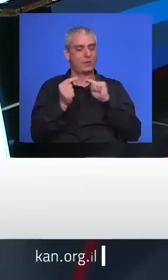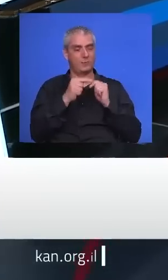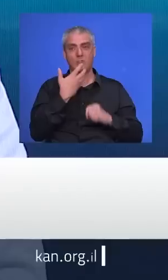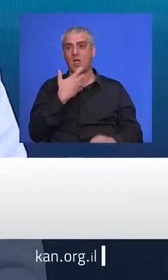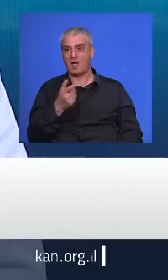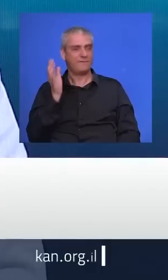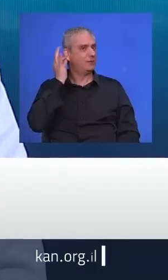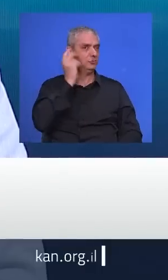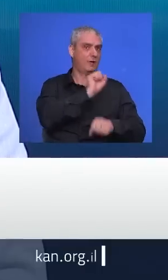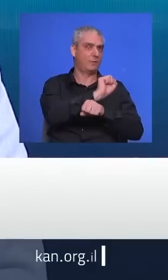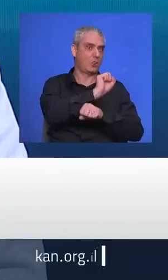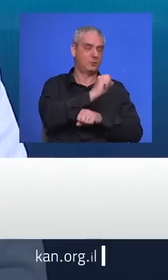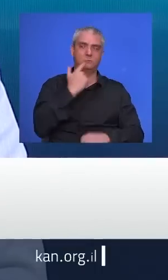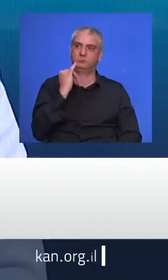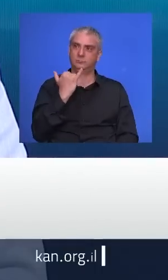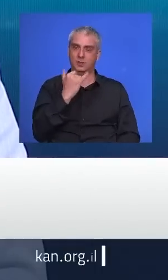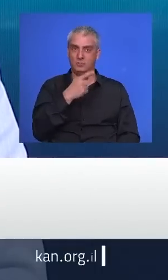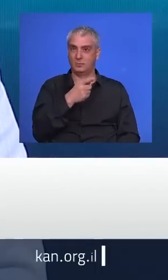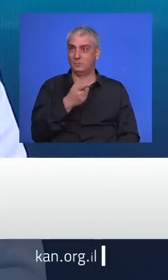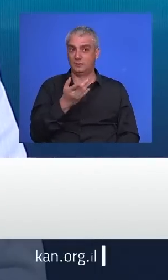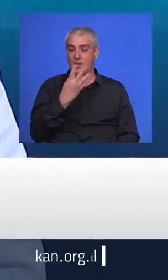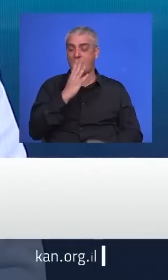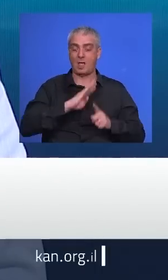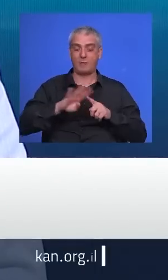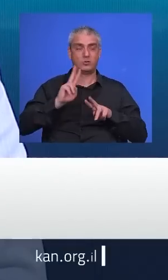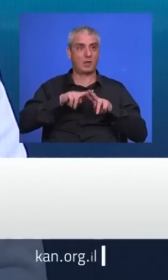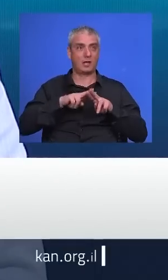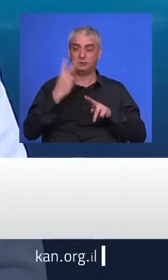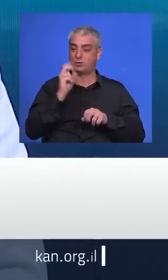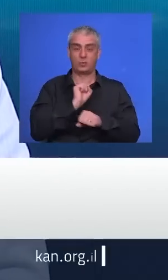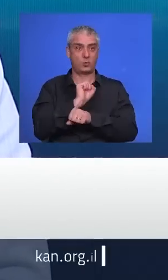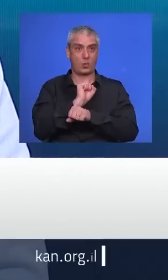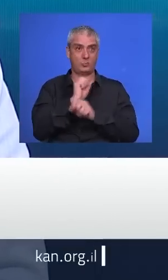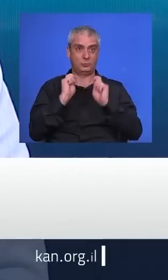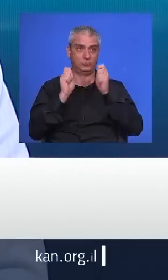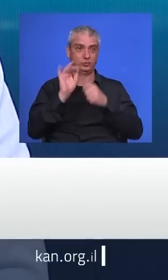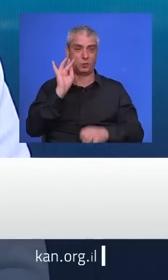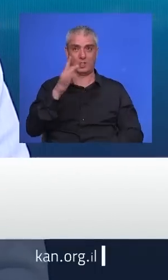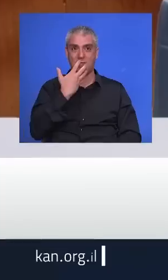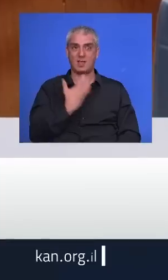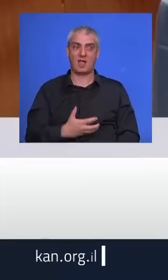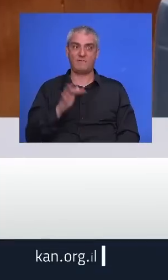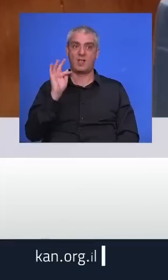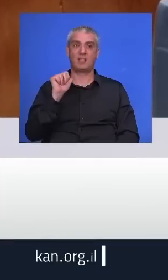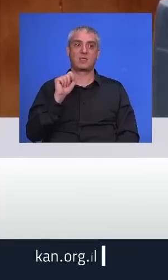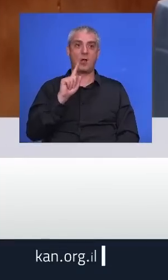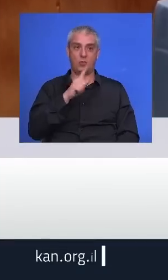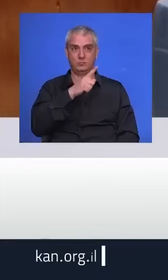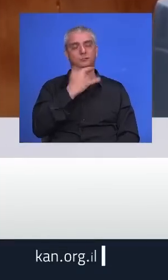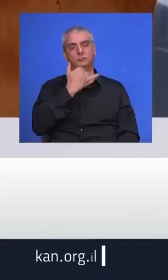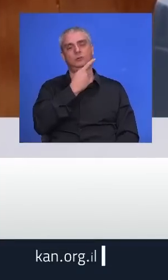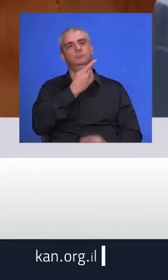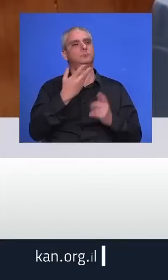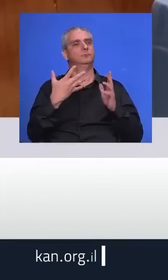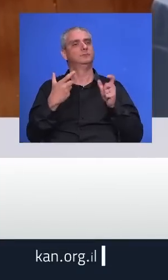לאחת המתלוננות. נכון, מיכל, כארבעה חודשים אחרי שתי התלונות שהוגשו נגד הרב טאו, היום היחידה הארצית לחקירות